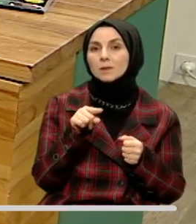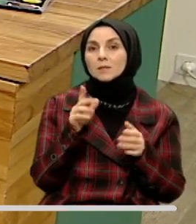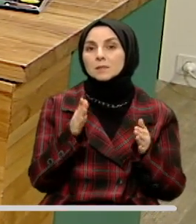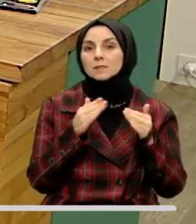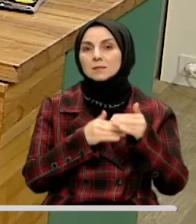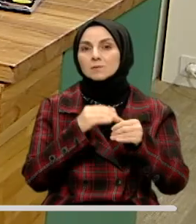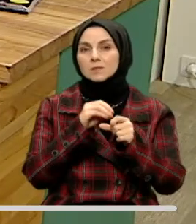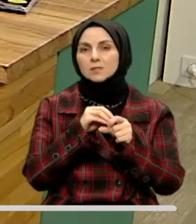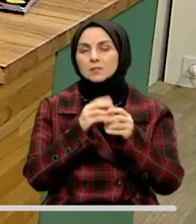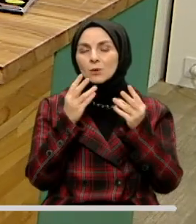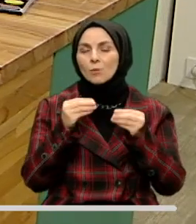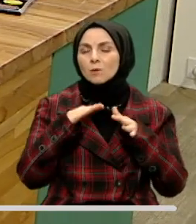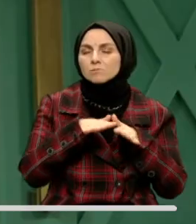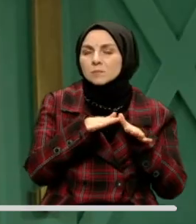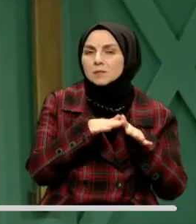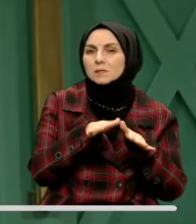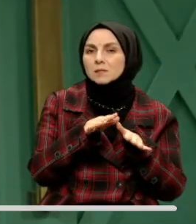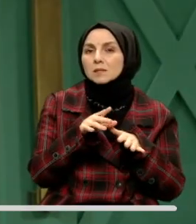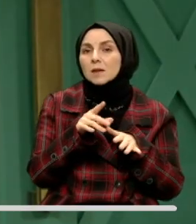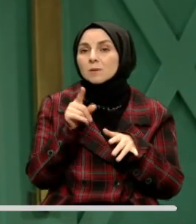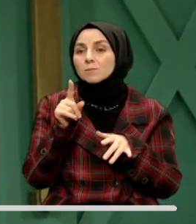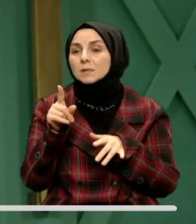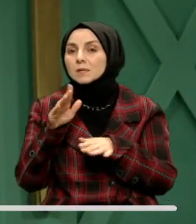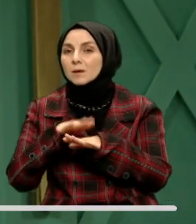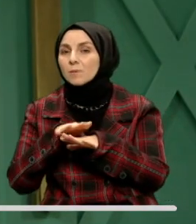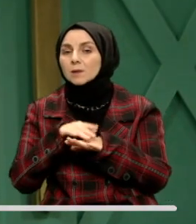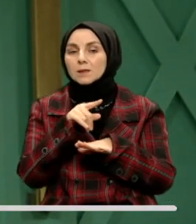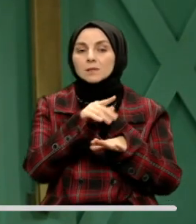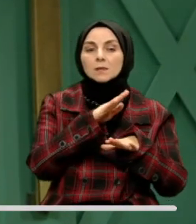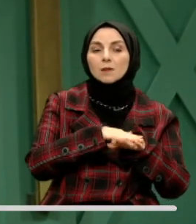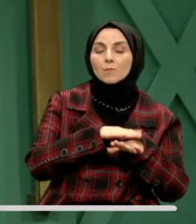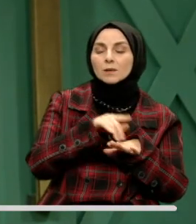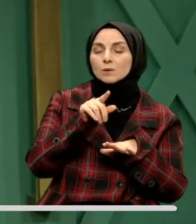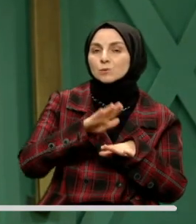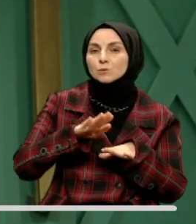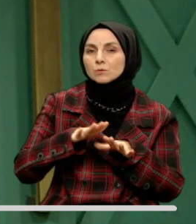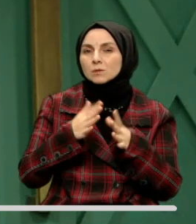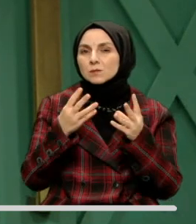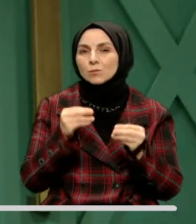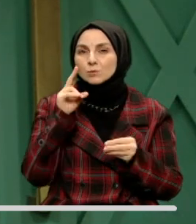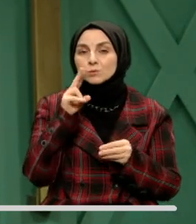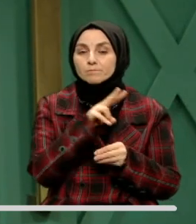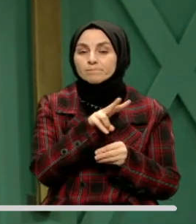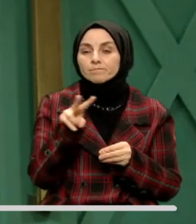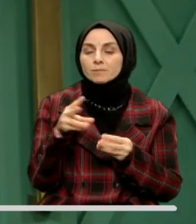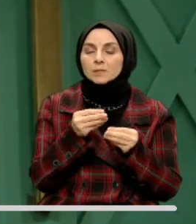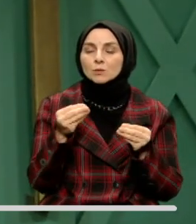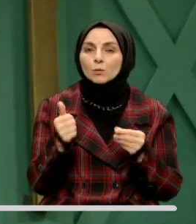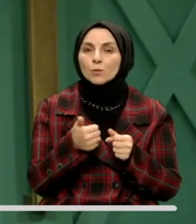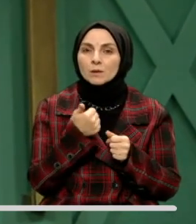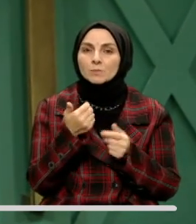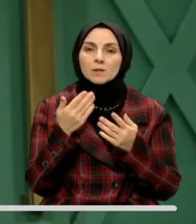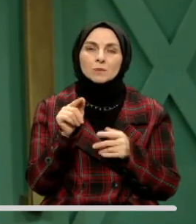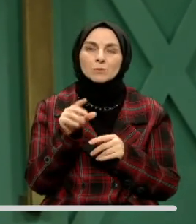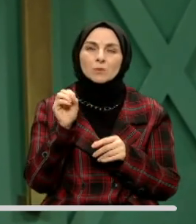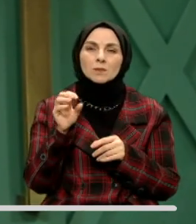içi etkinliklerde bir etkinlikten bir etkinliğe geçerken çocuğun durumunu incelemek, gözlemlemek çok çok önemli. Hazırlamak. Evet, hani şunu diyebilir